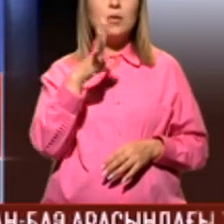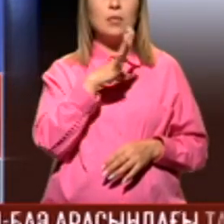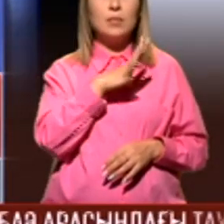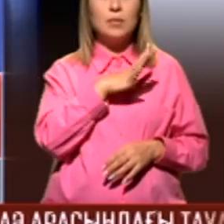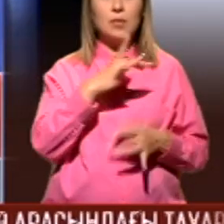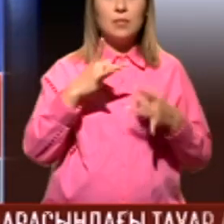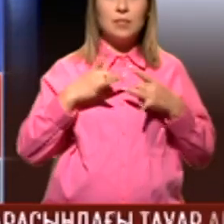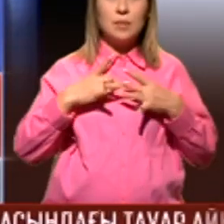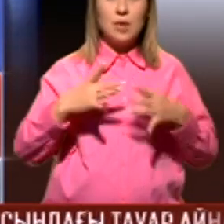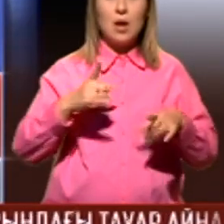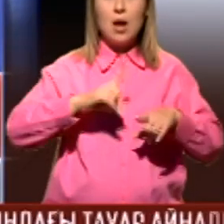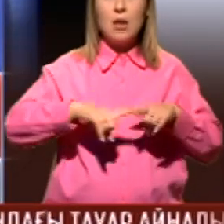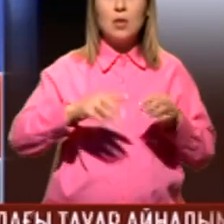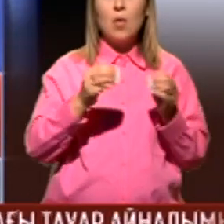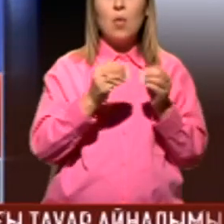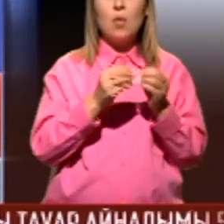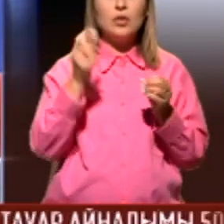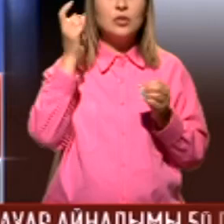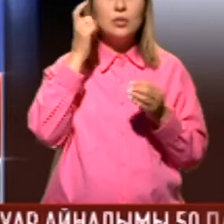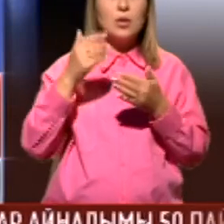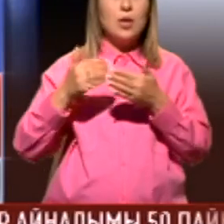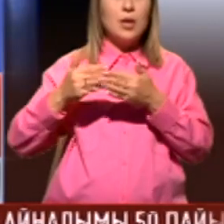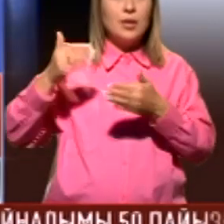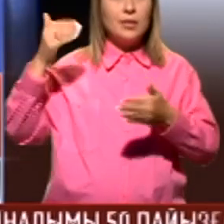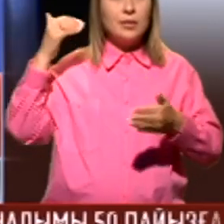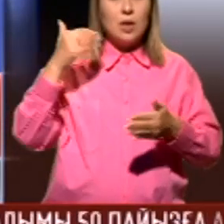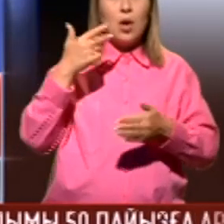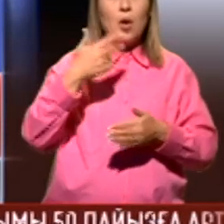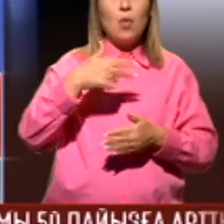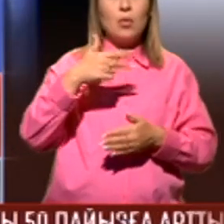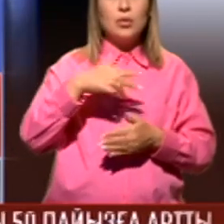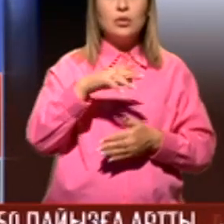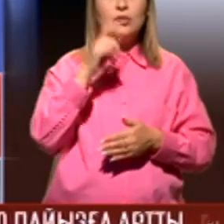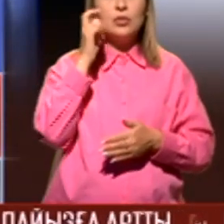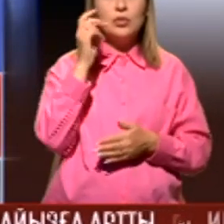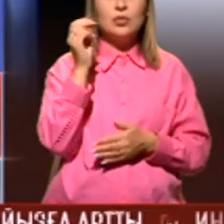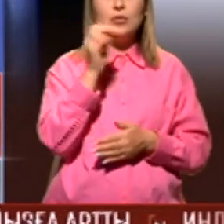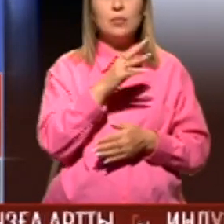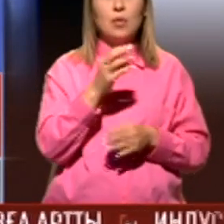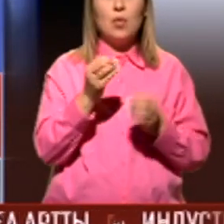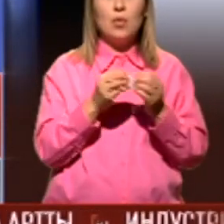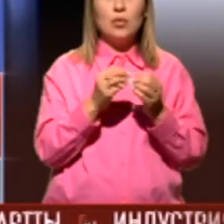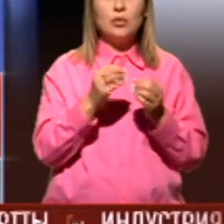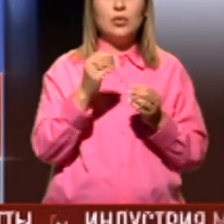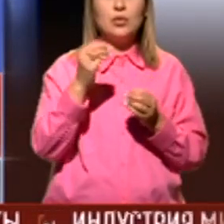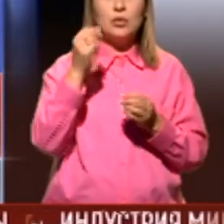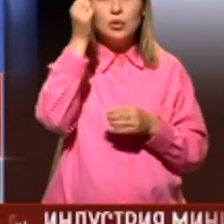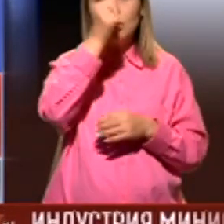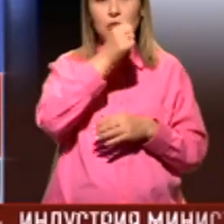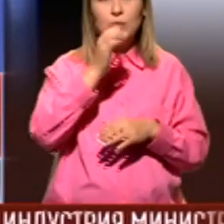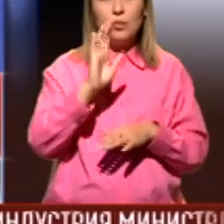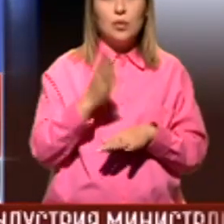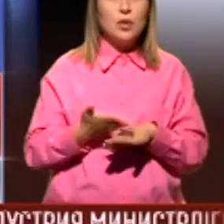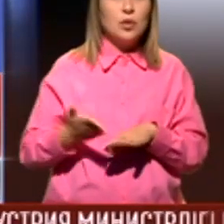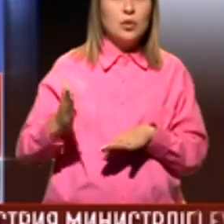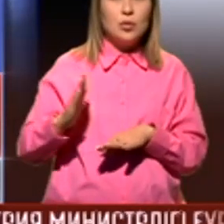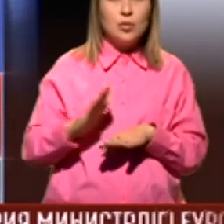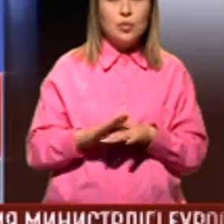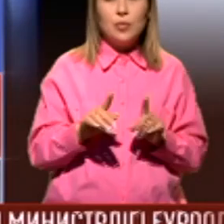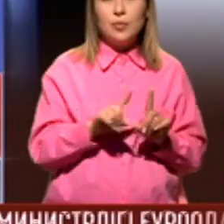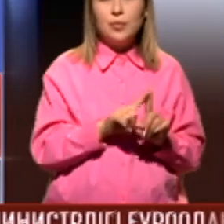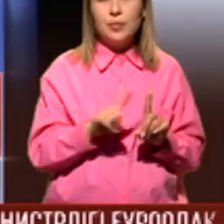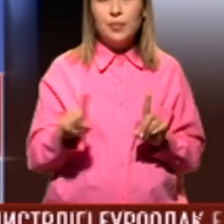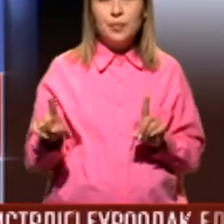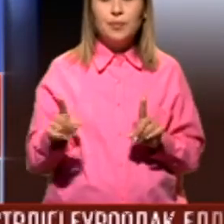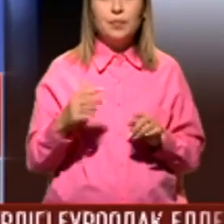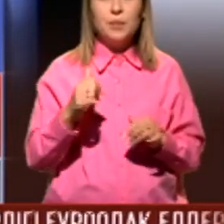Алдағы 10 жылымыз артта қалған 30 жылдан қиын болады ау деп. Соған келіп жатыр, қаңтар оқиғасы бар, басқасы бар. Шын сынаққа түсіп